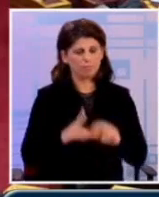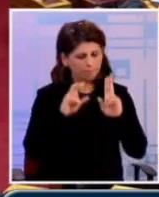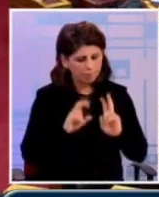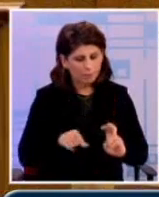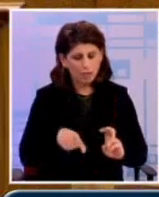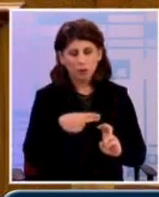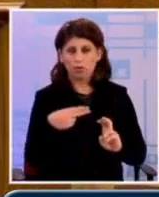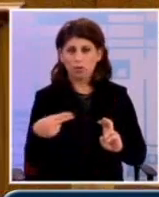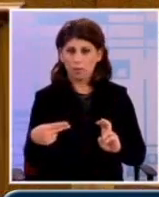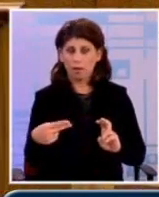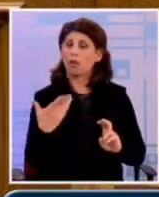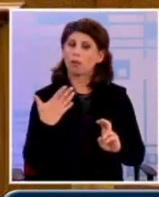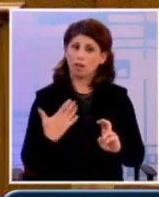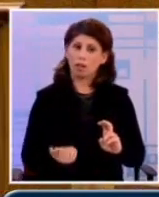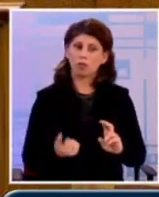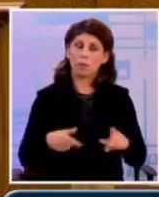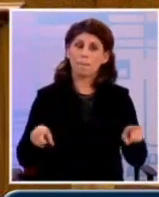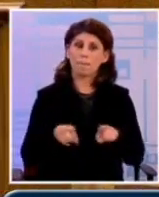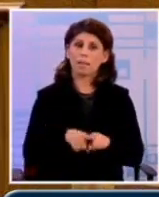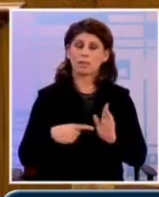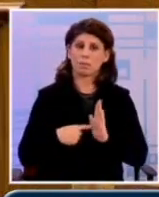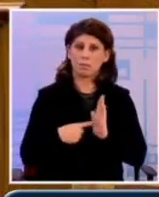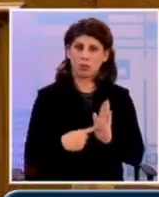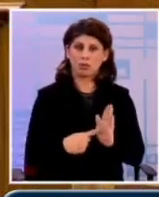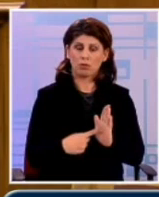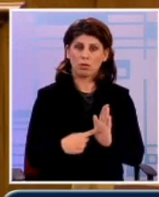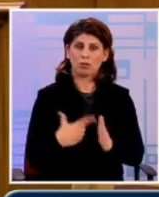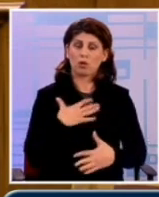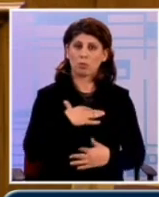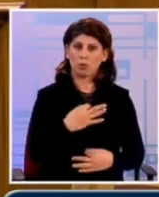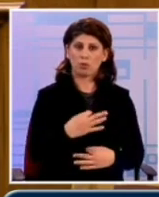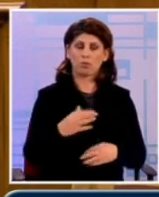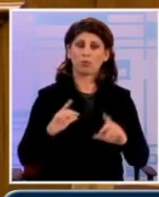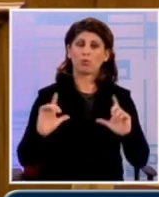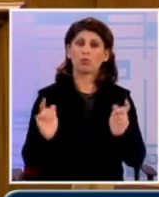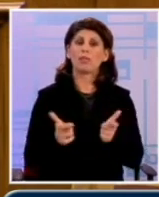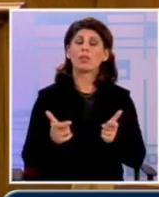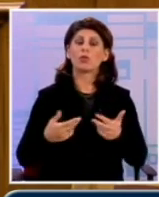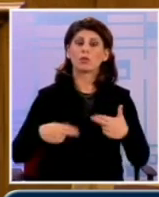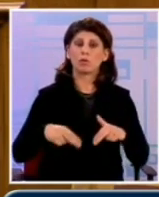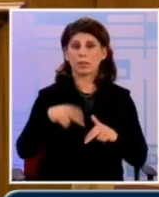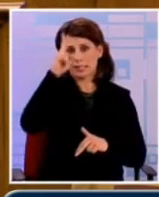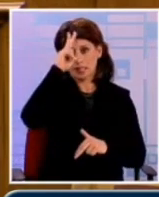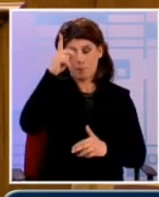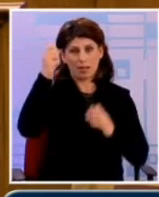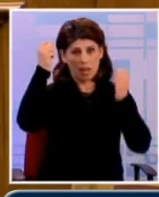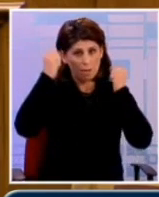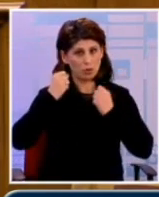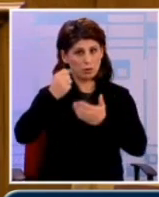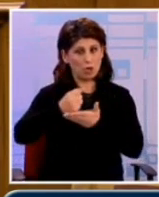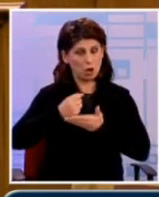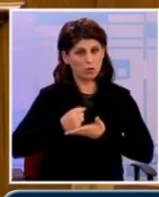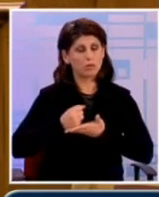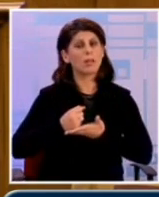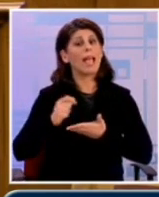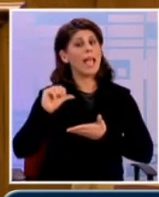θέμα και έχοντας κάνει μαζί με την παρουσία των εκπροσώπων του Εθνικού Συμβουλίου για τις Γερμανικές Αποζημιώσεις,